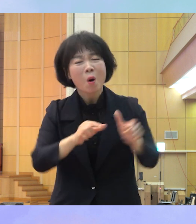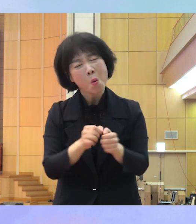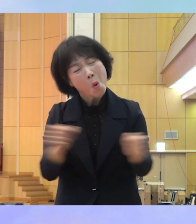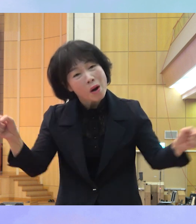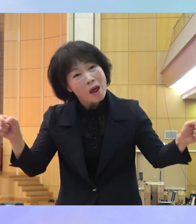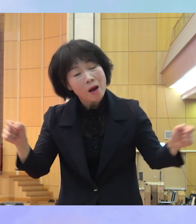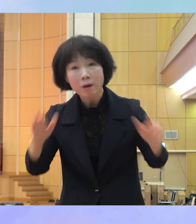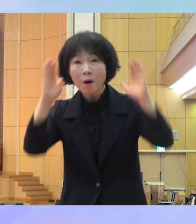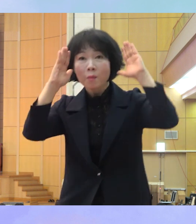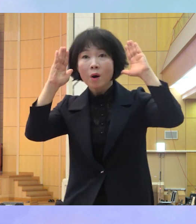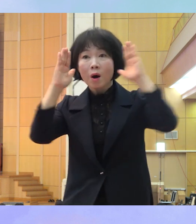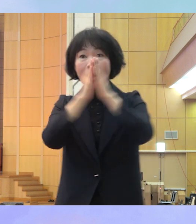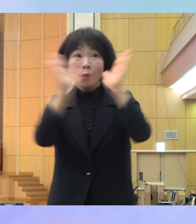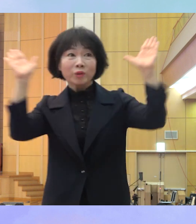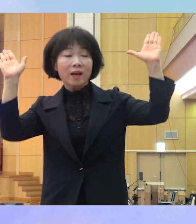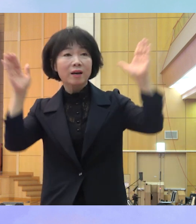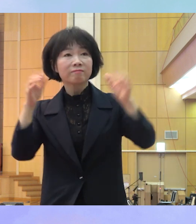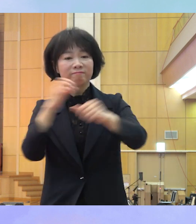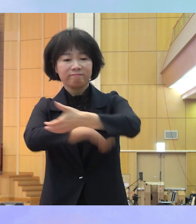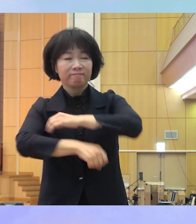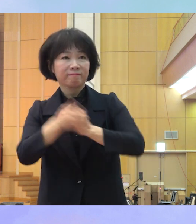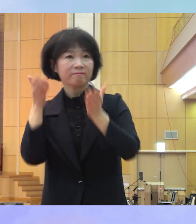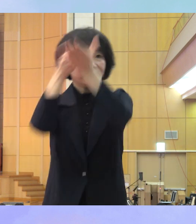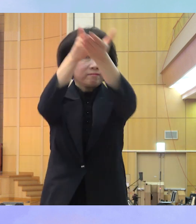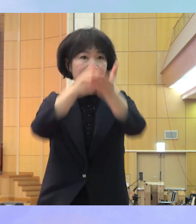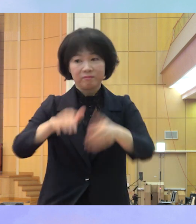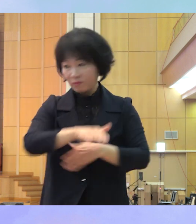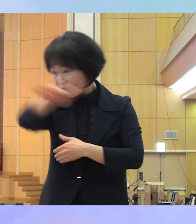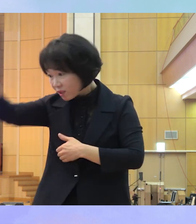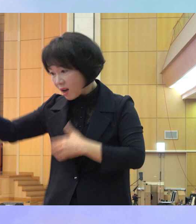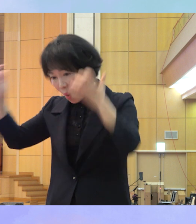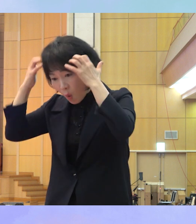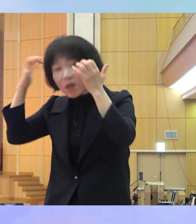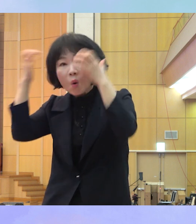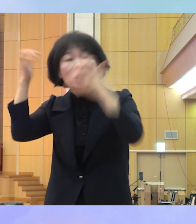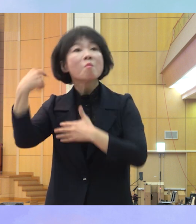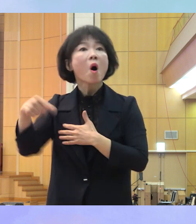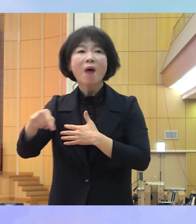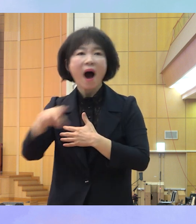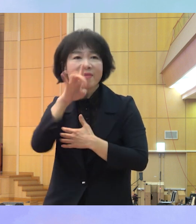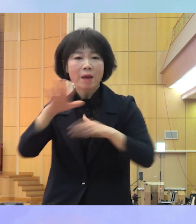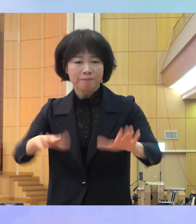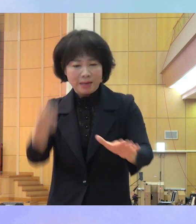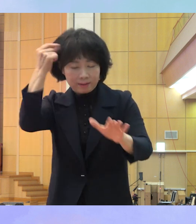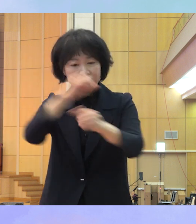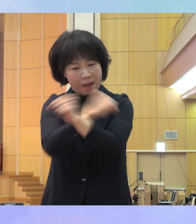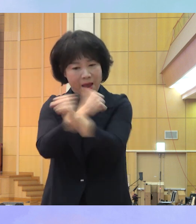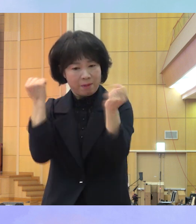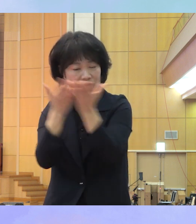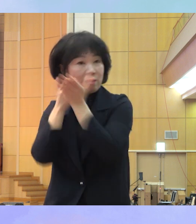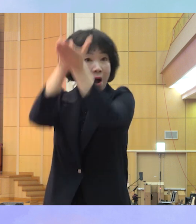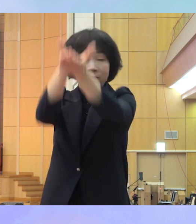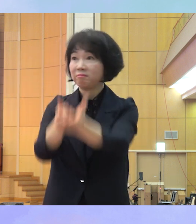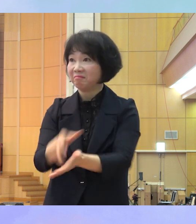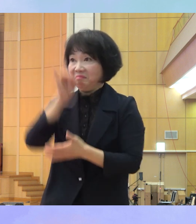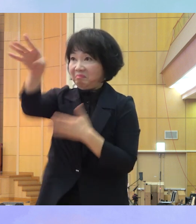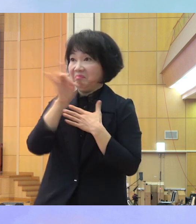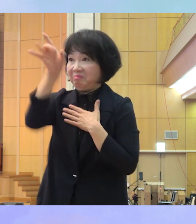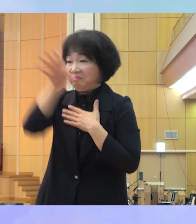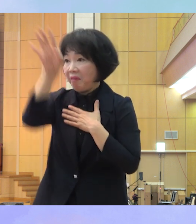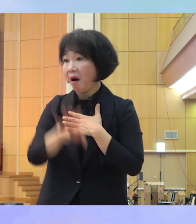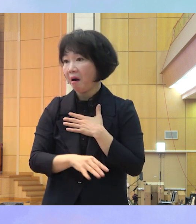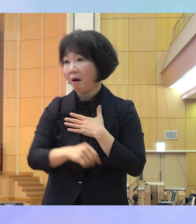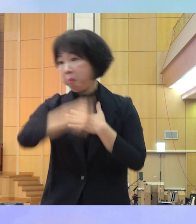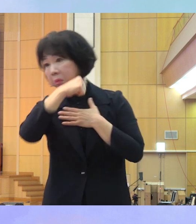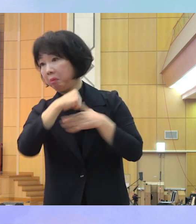주십시오. 해방을 시켜주지 않잖아요. 왜? 그 나라가 막 건설이 막 붐이 일어나는데 이스라엘 백성들